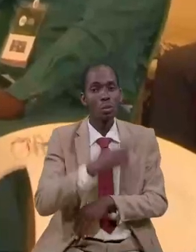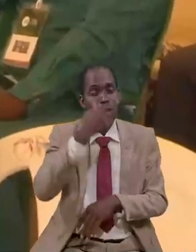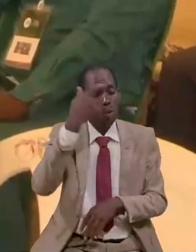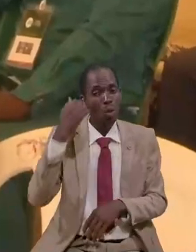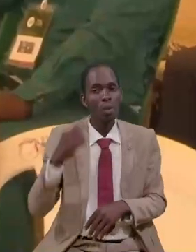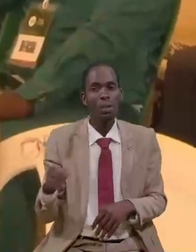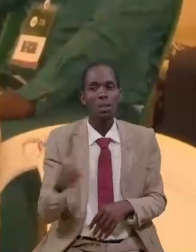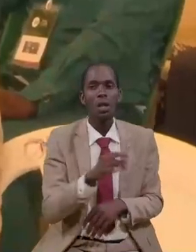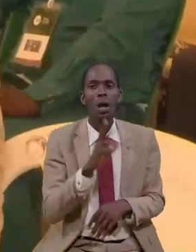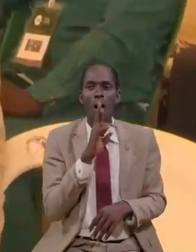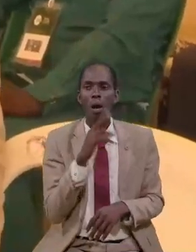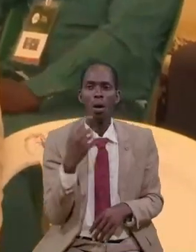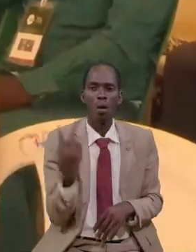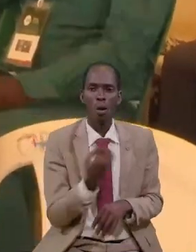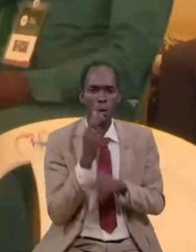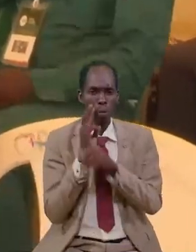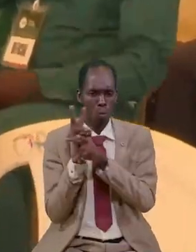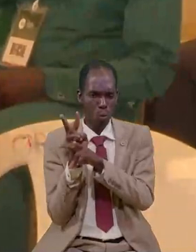il veille.